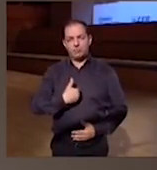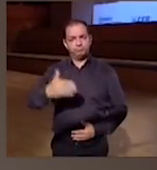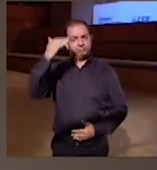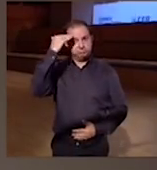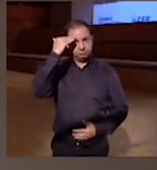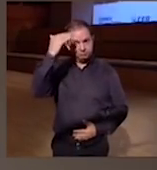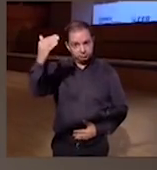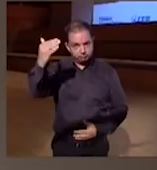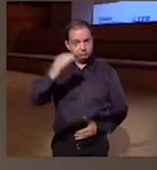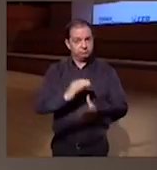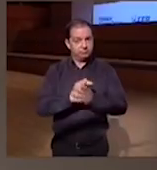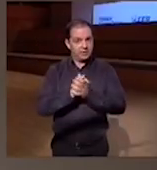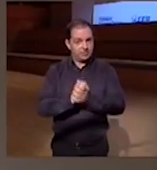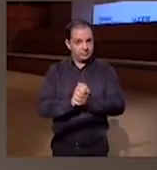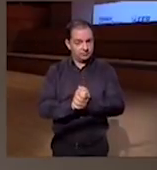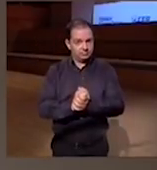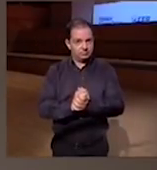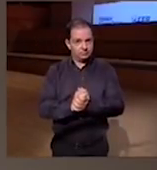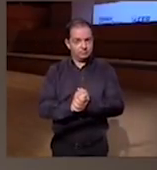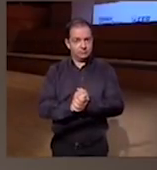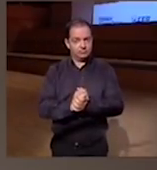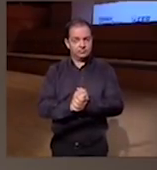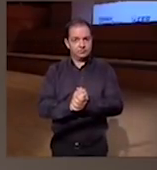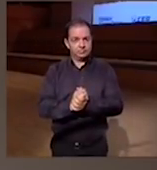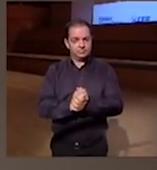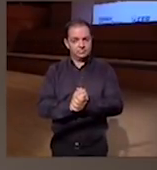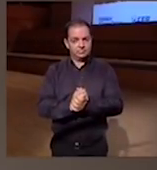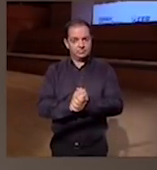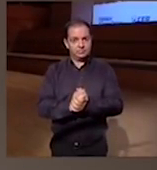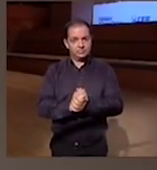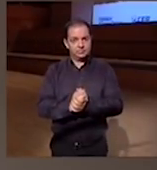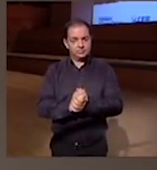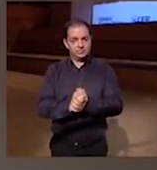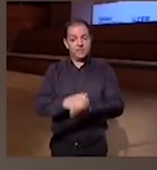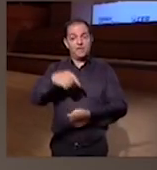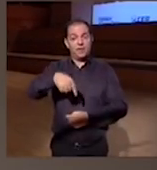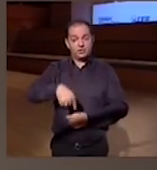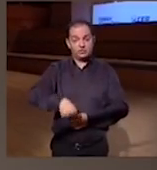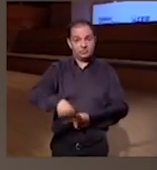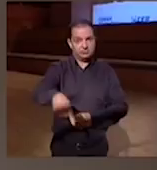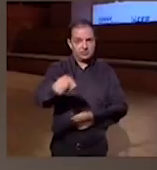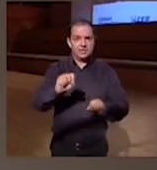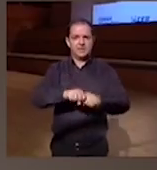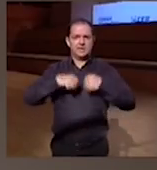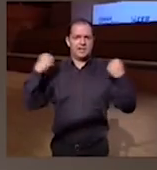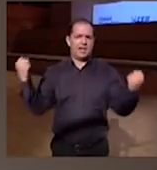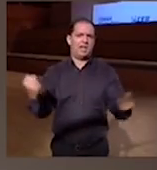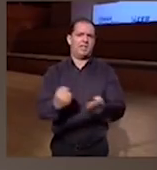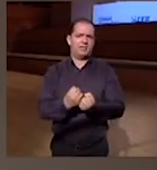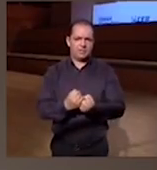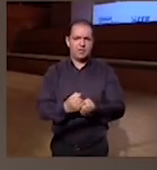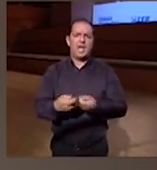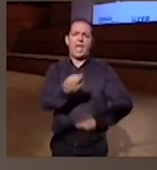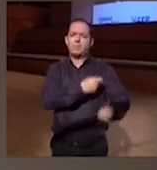το χαιρετισμό, ειδικά στο φετινό Συνέδριο του Συνδέσμου Επιχειρήσεων και Βιομηχανιών,